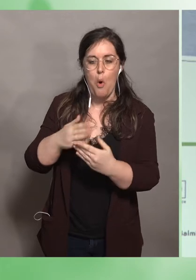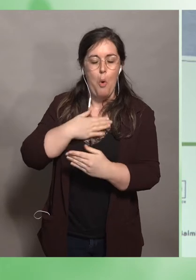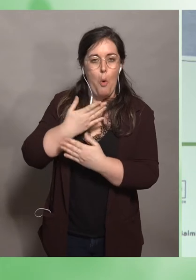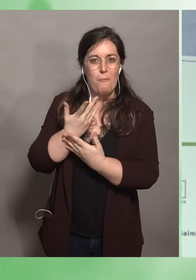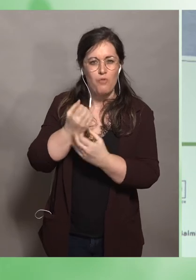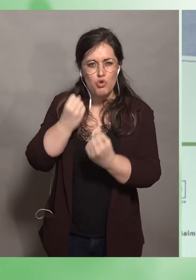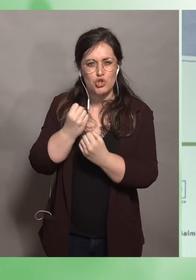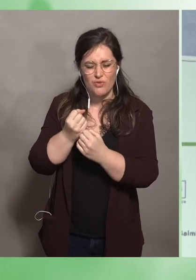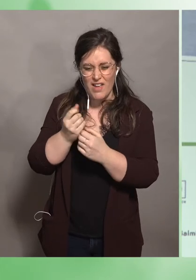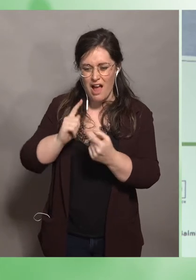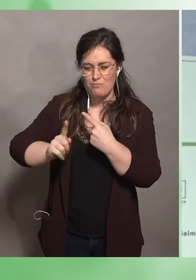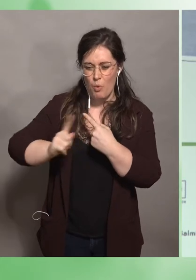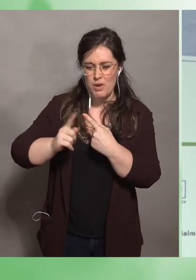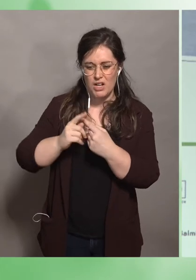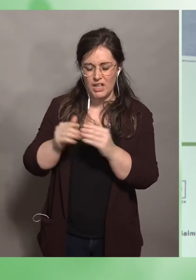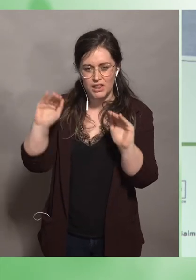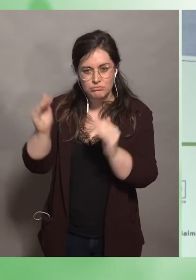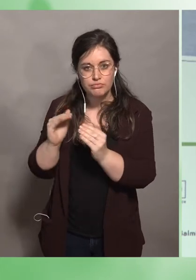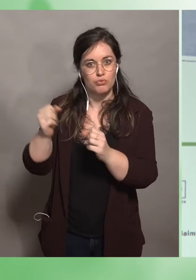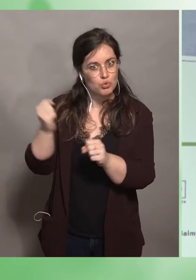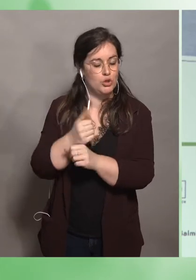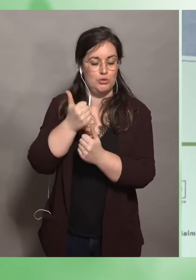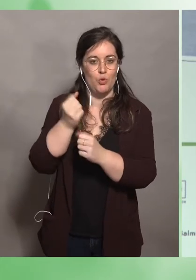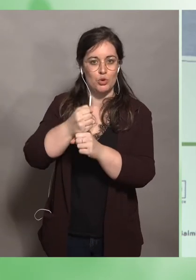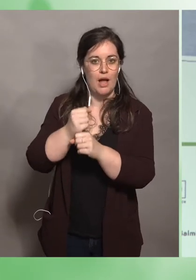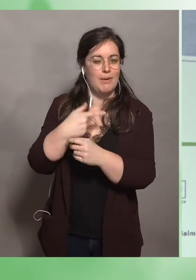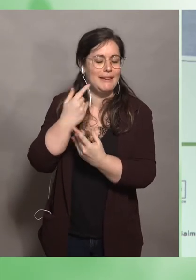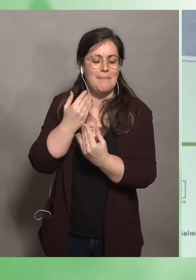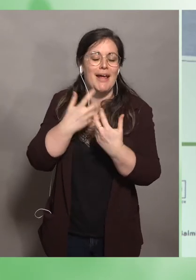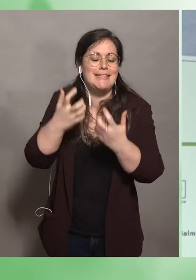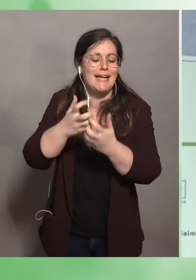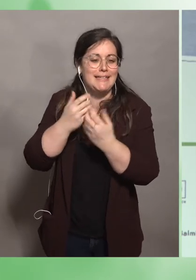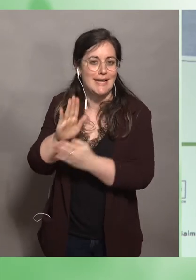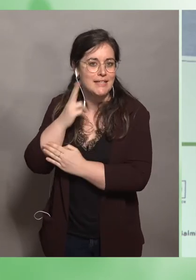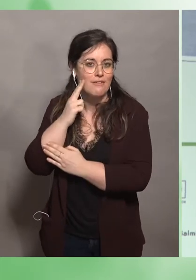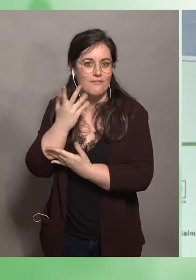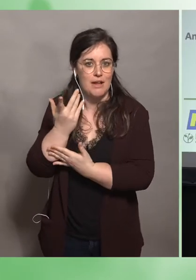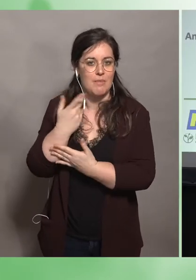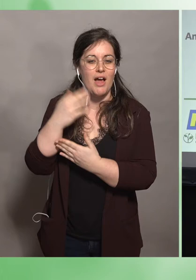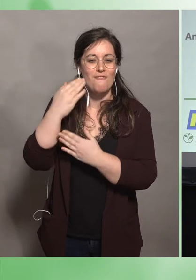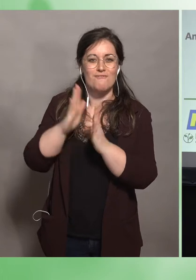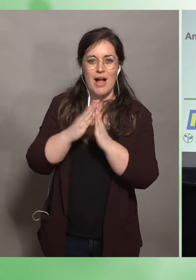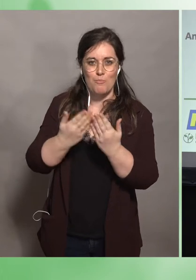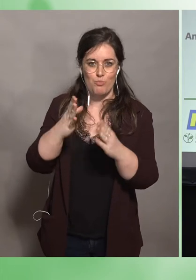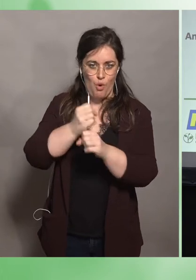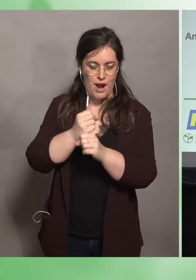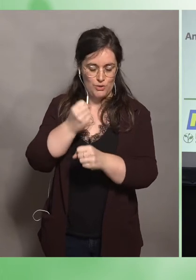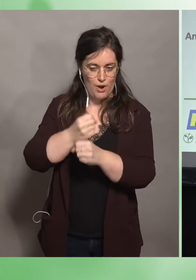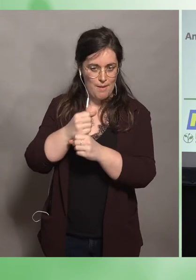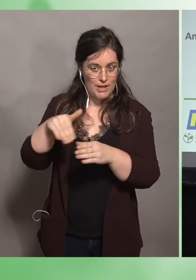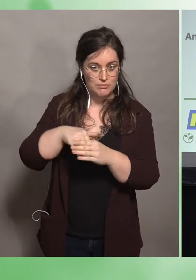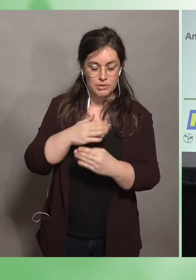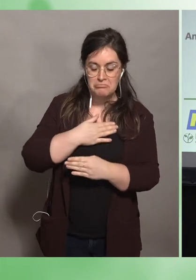einen so tollen Job hat, dass er uns dauernd großartig von Baumax geschwärmt hat und in der Buchhaltung da tätig war. Und das hat mich als Kind